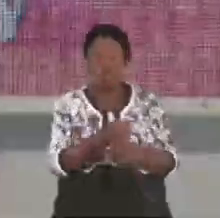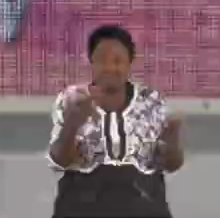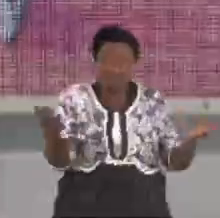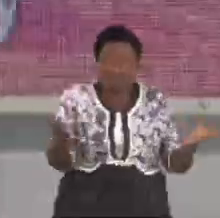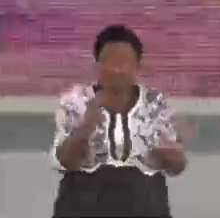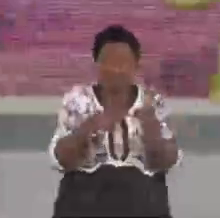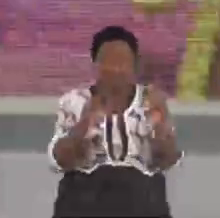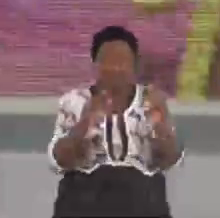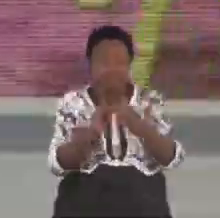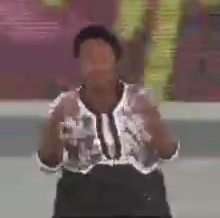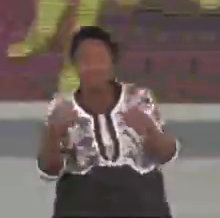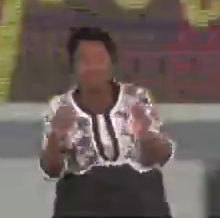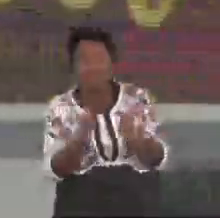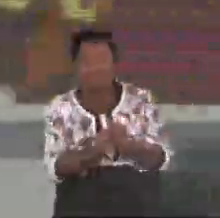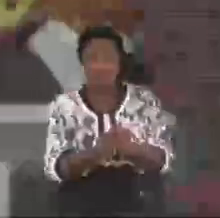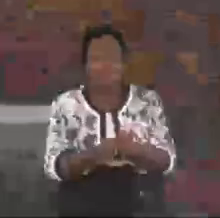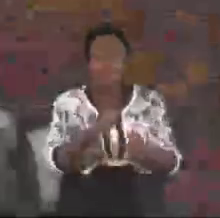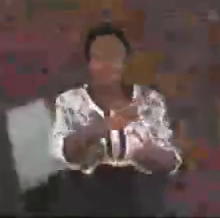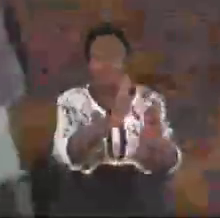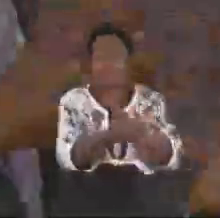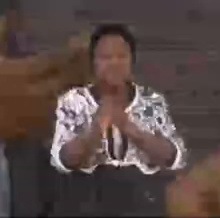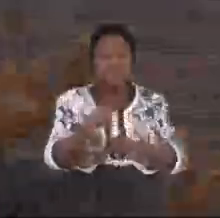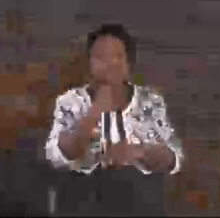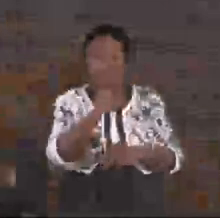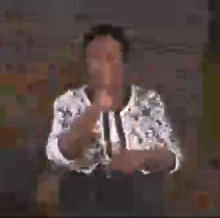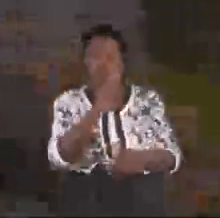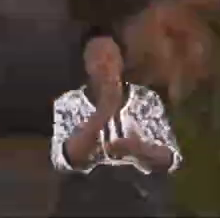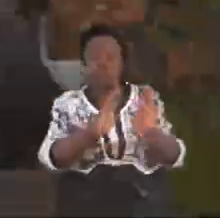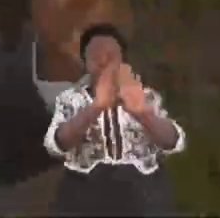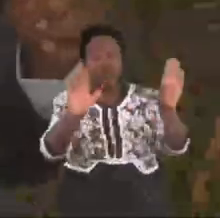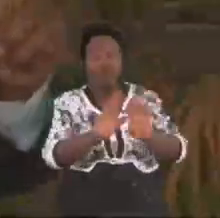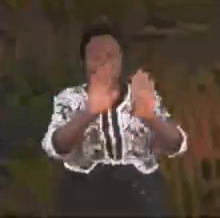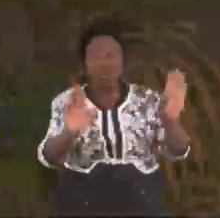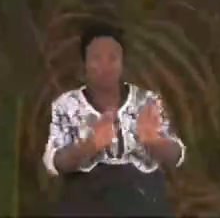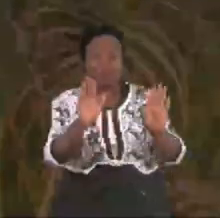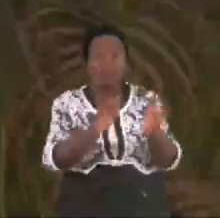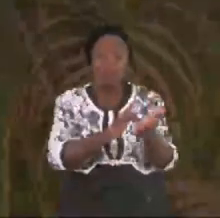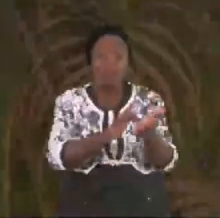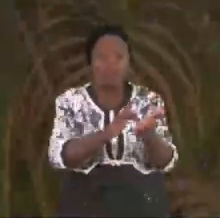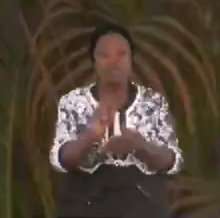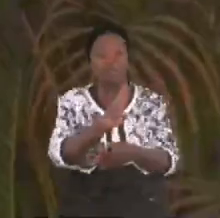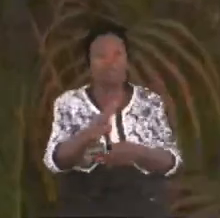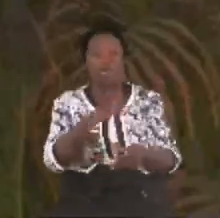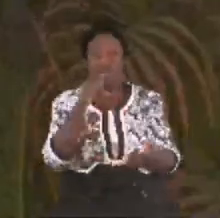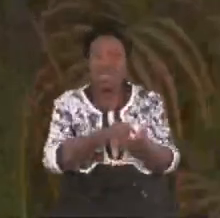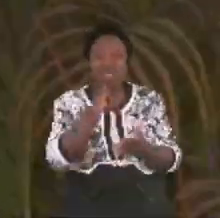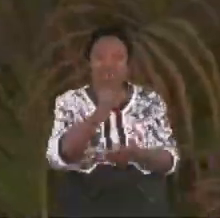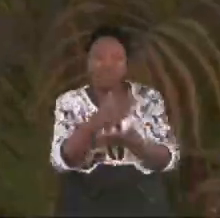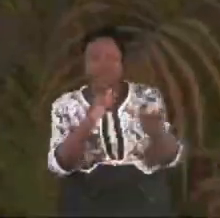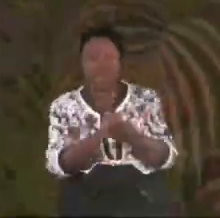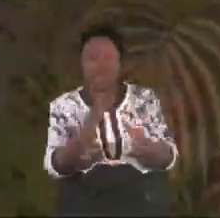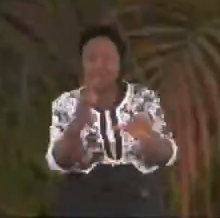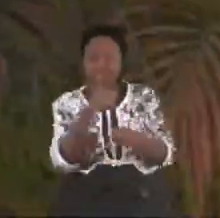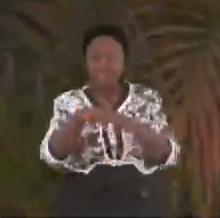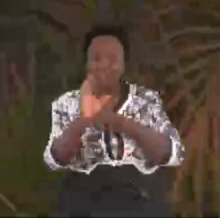vraiment creuse. Ça ne doit pas être dimanche, dimanche, dimanche seulement. Des choses à utiliser, c'est quelque chose qui vient dans